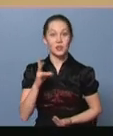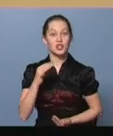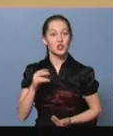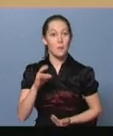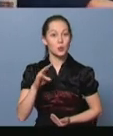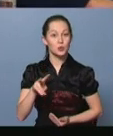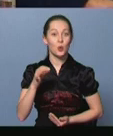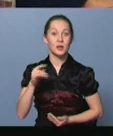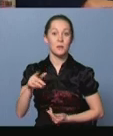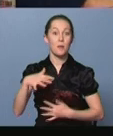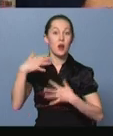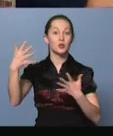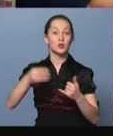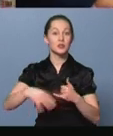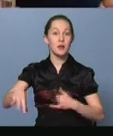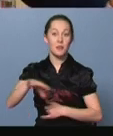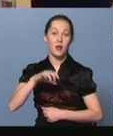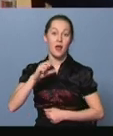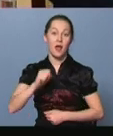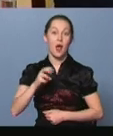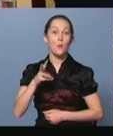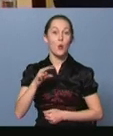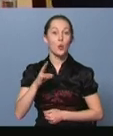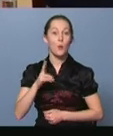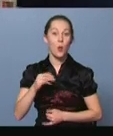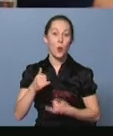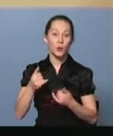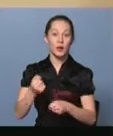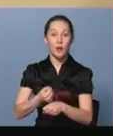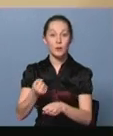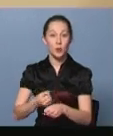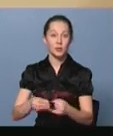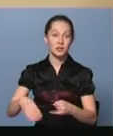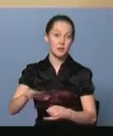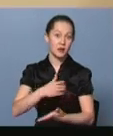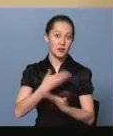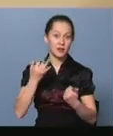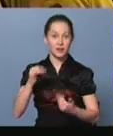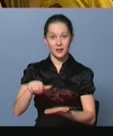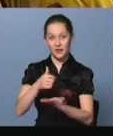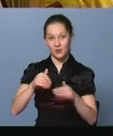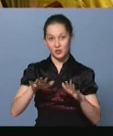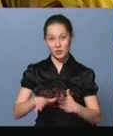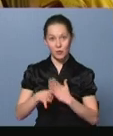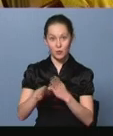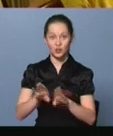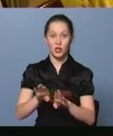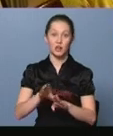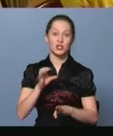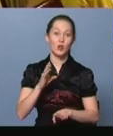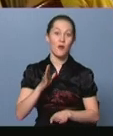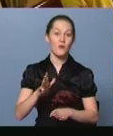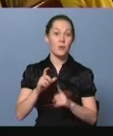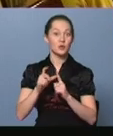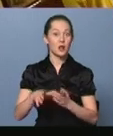большой приусадебный участок, а вот мотоблока для обработки земли нет. Глава обещал помочь. Также Александр Соловьев пообещал